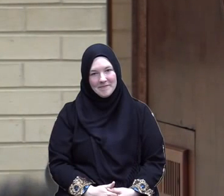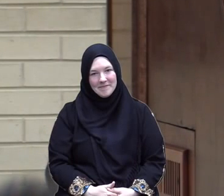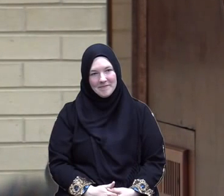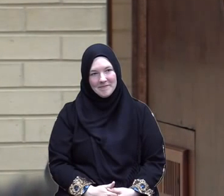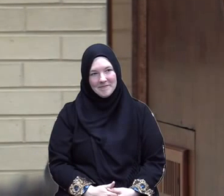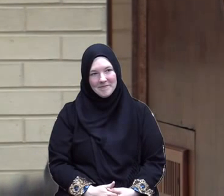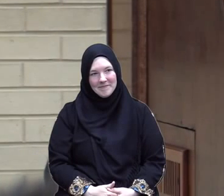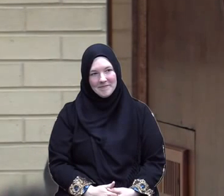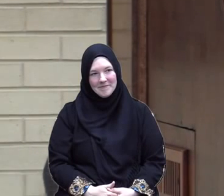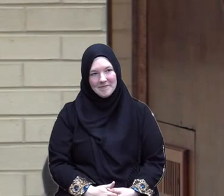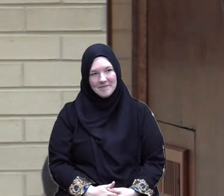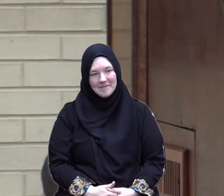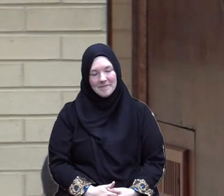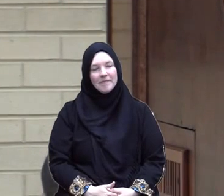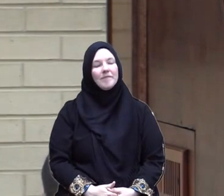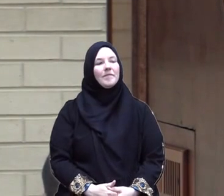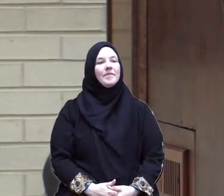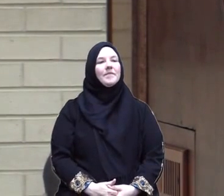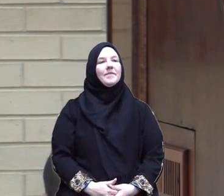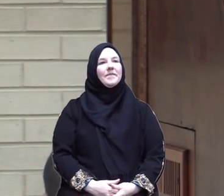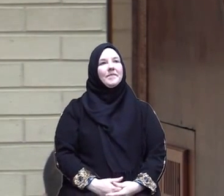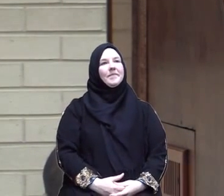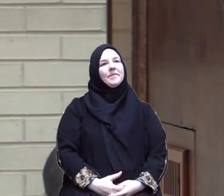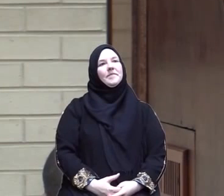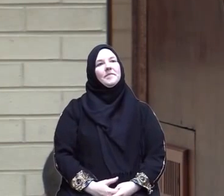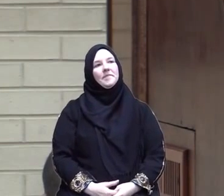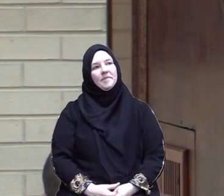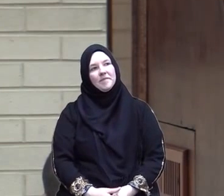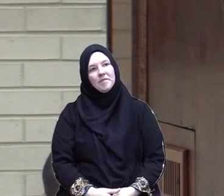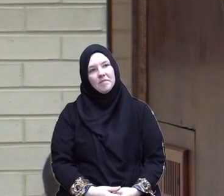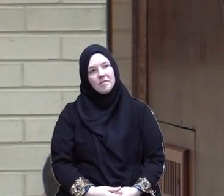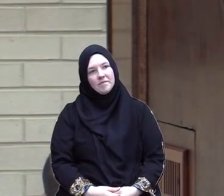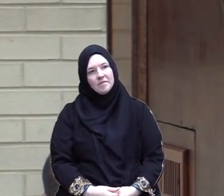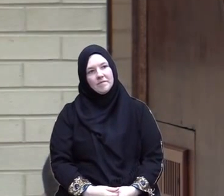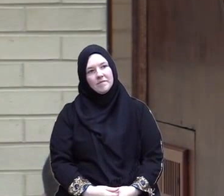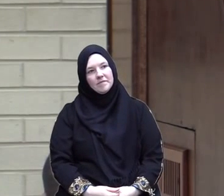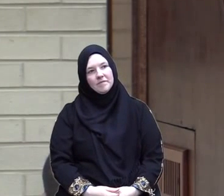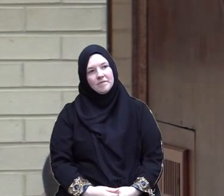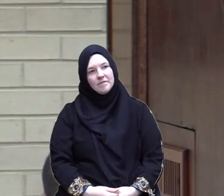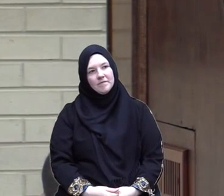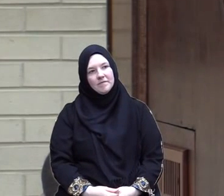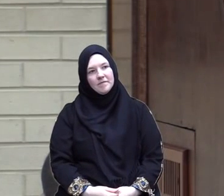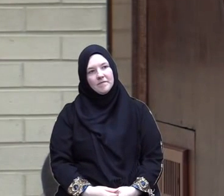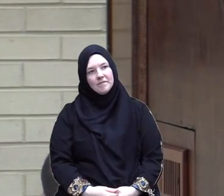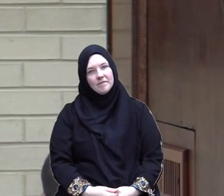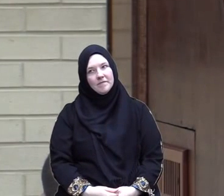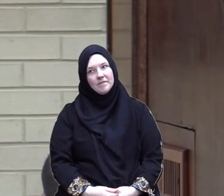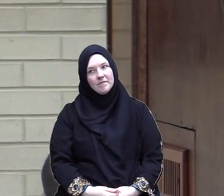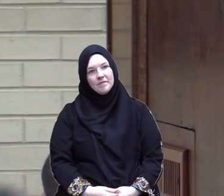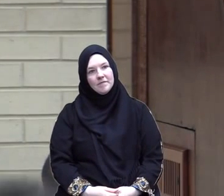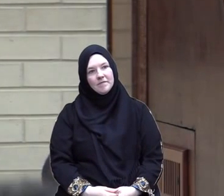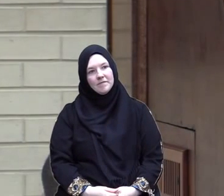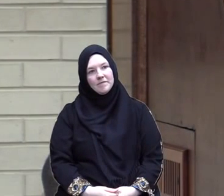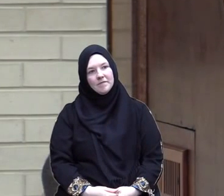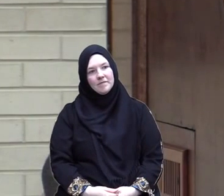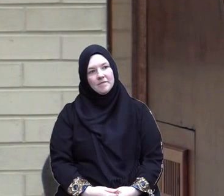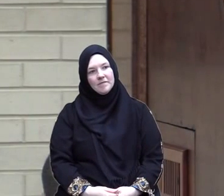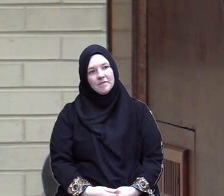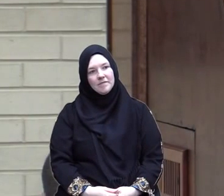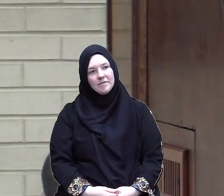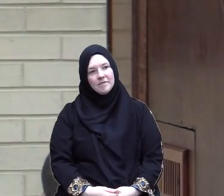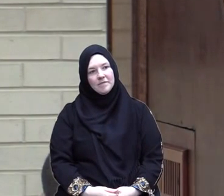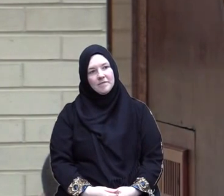وعن الإسلام والمسلمين خير ما جازيت به نبيا عن قومه ورسولا عن أمته اللهم أحينا على